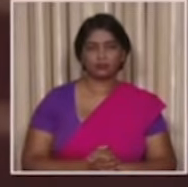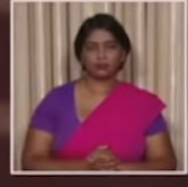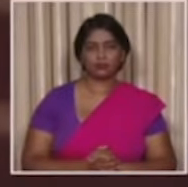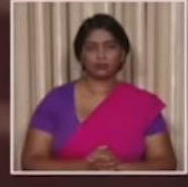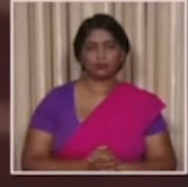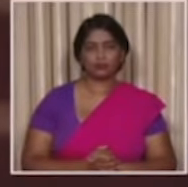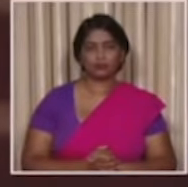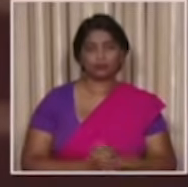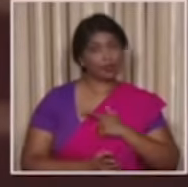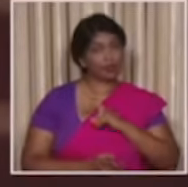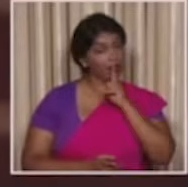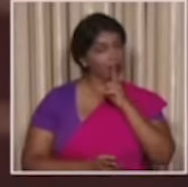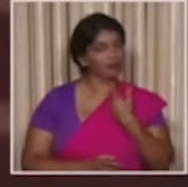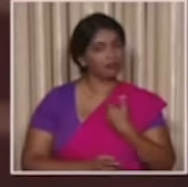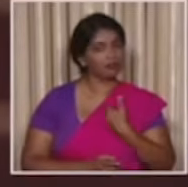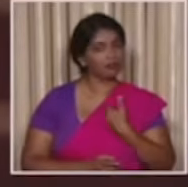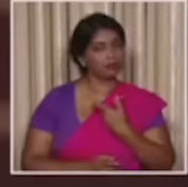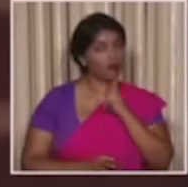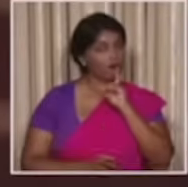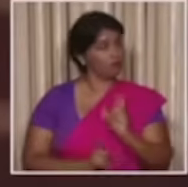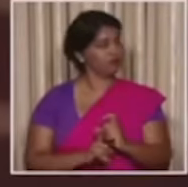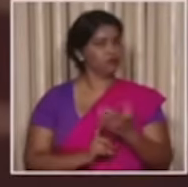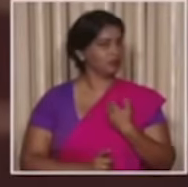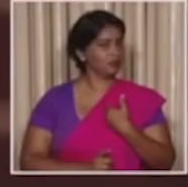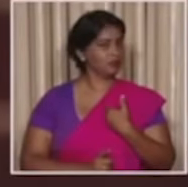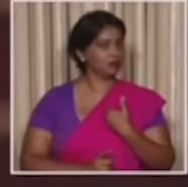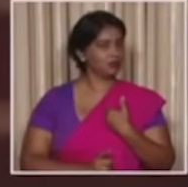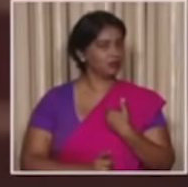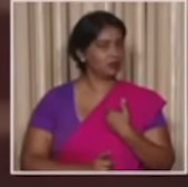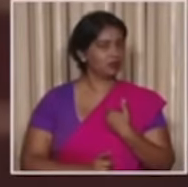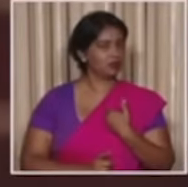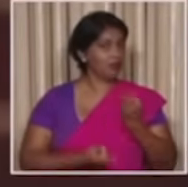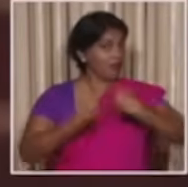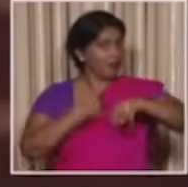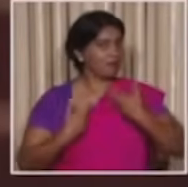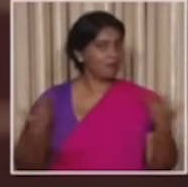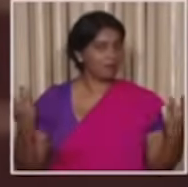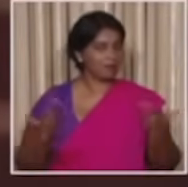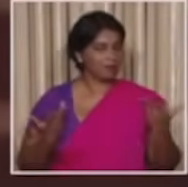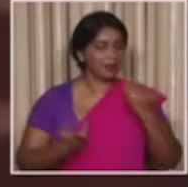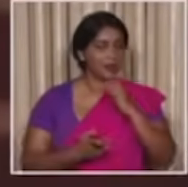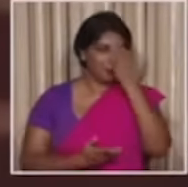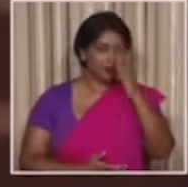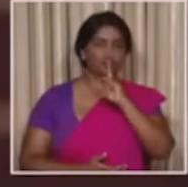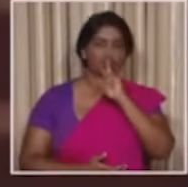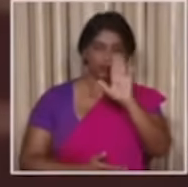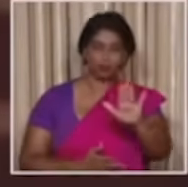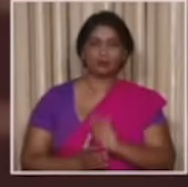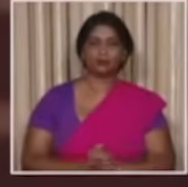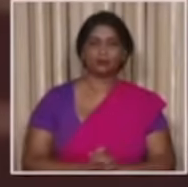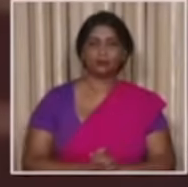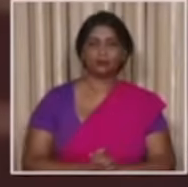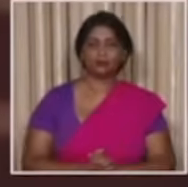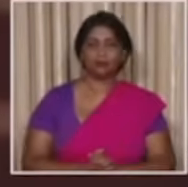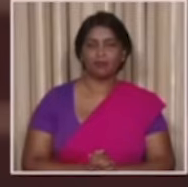ඉතින් මගේ කට උස ගත්තොත් මගේ වචන සරයි. එතකොට දුක්ඛිත අපව ඉන්න බෑ. ඒකින්ද කරුණාකරලා නිහඬ වෙන්න. මම